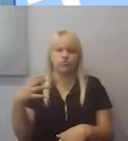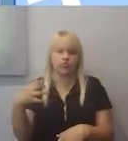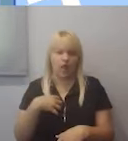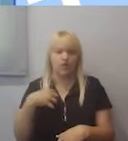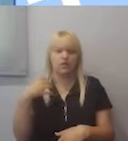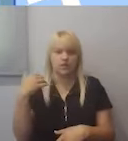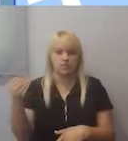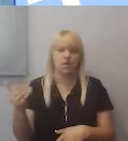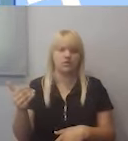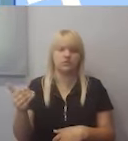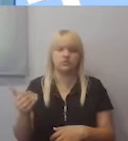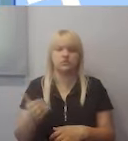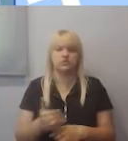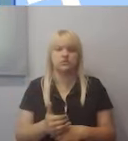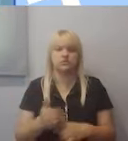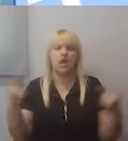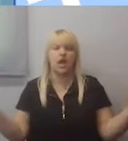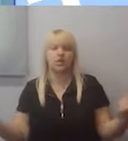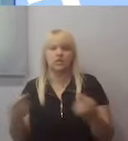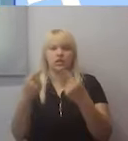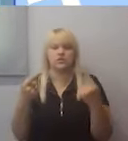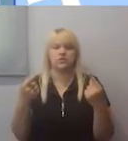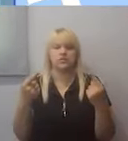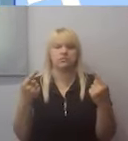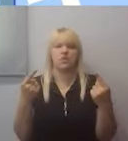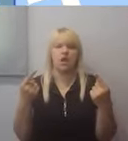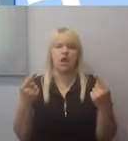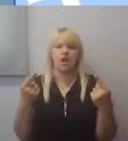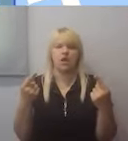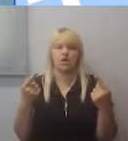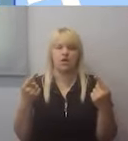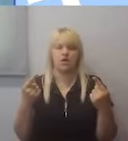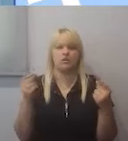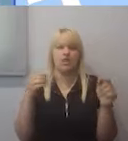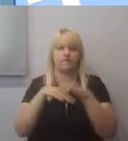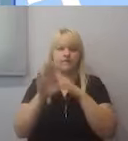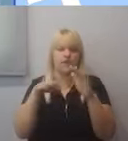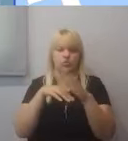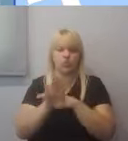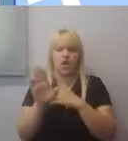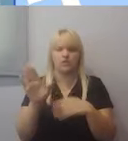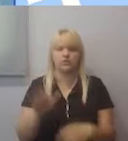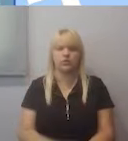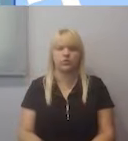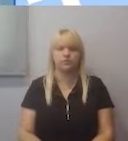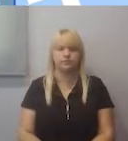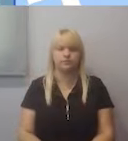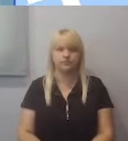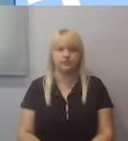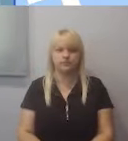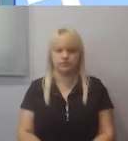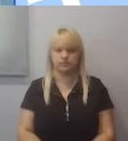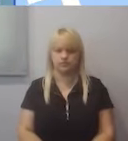pašvaldībai attiecībā uz evakuāciju tā vi